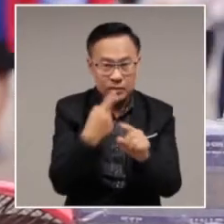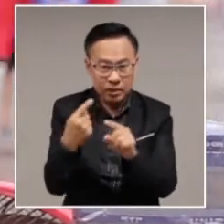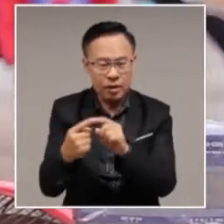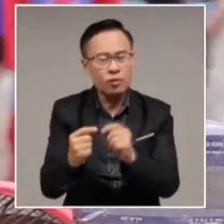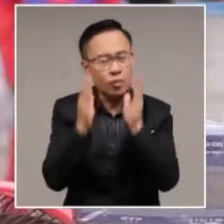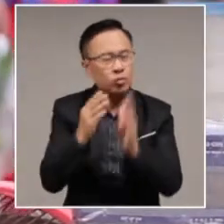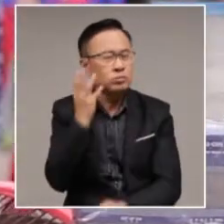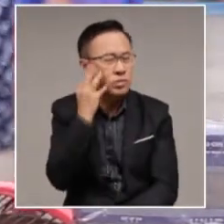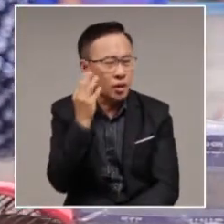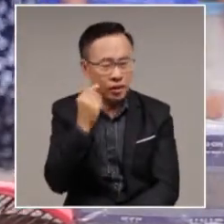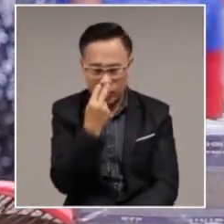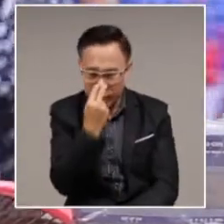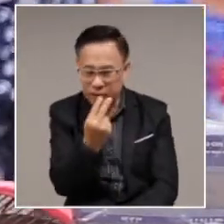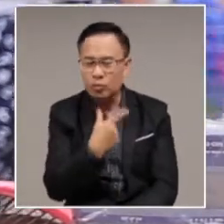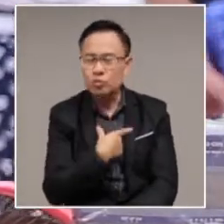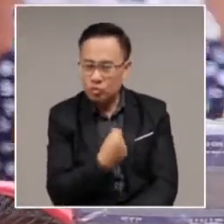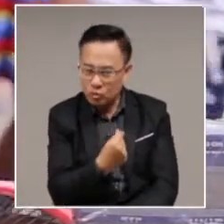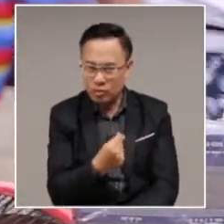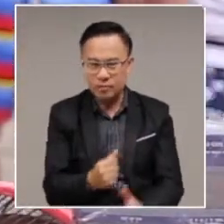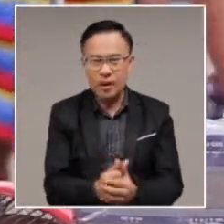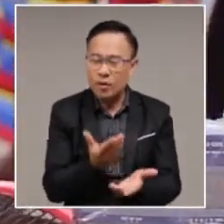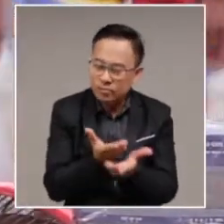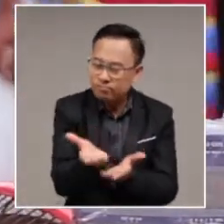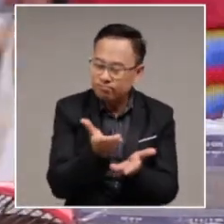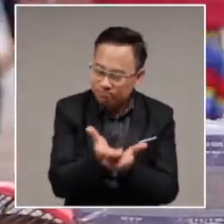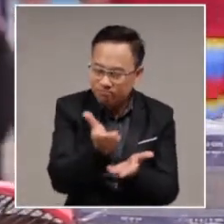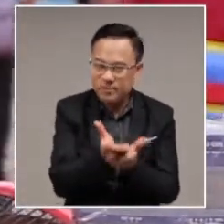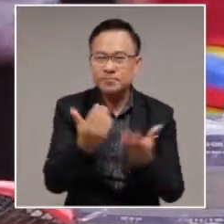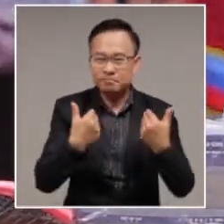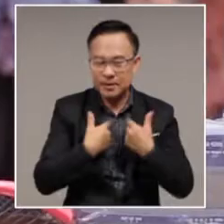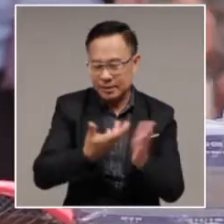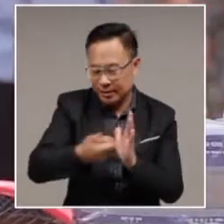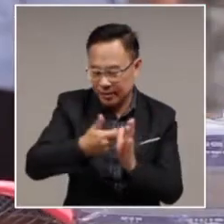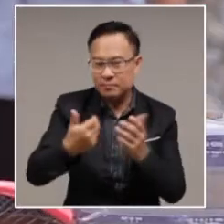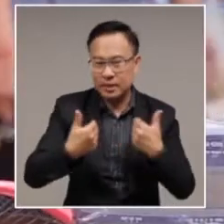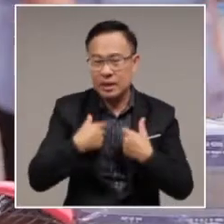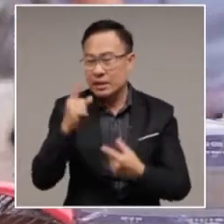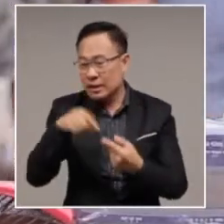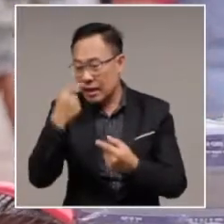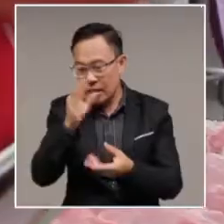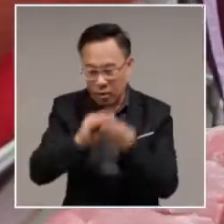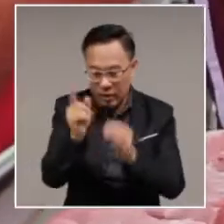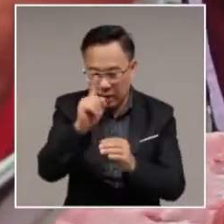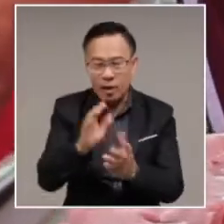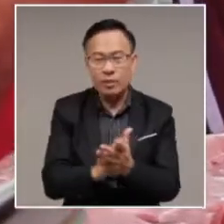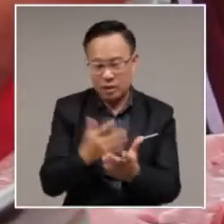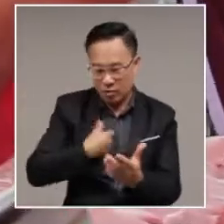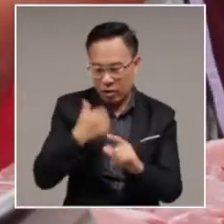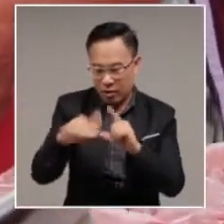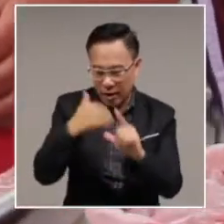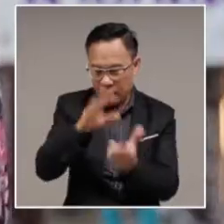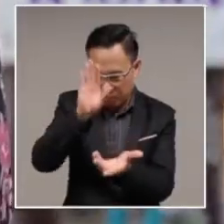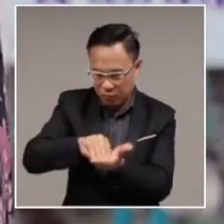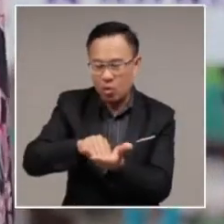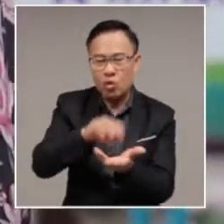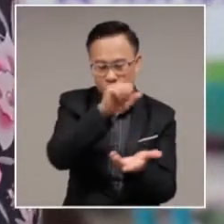ขาน่ารักเราชอบเราก็อุดหนุนเขาด้วยเวลาใครอยากได้เลขอะไรอ่ะเราก็มีไลน์เขาเน